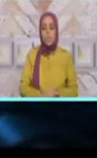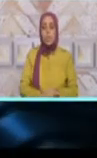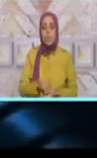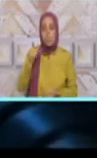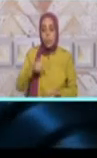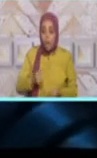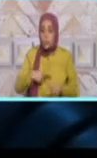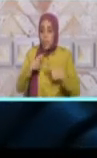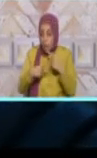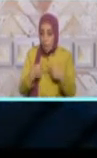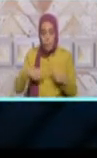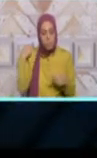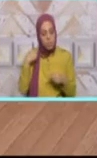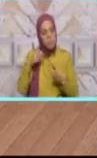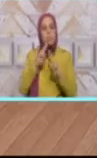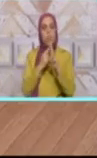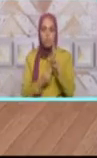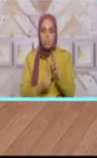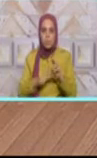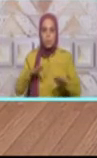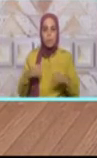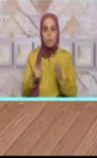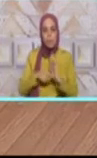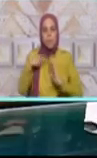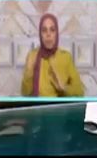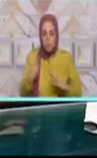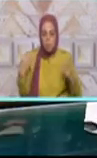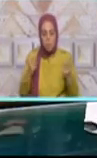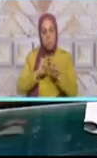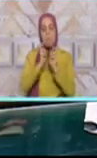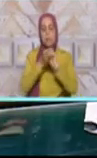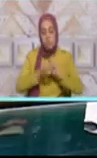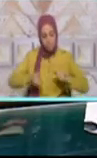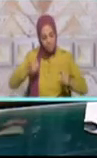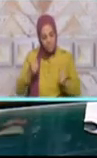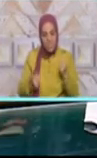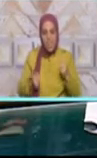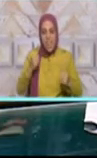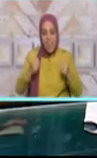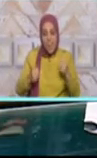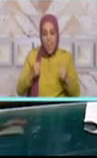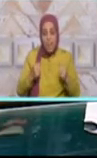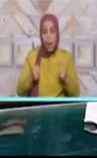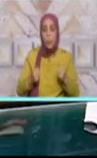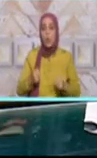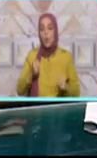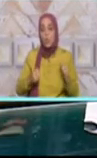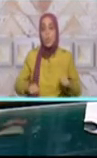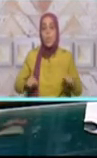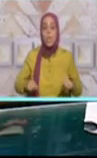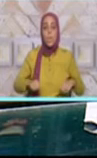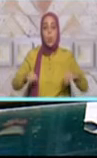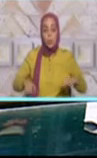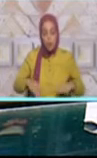النهارده كمان رئيس مجلس الوزراء شهد تدشين المرحله الاولى من اول مشروع للدراجات التشاركيه، اللي هو مشروع كايرو بايك بالتعاون مع برنامج